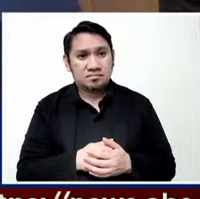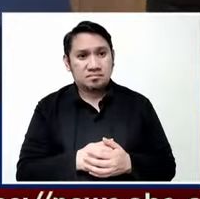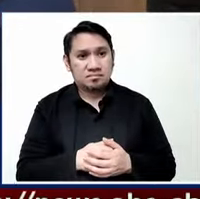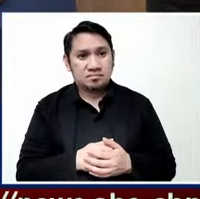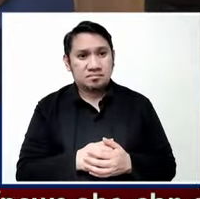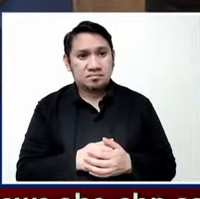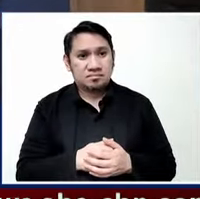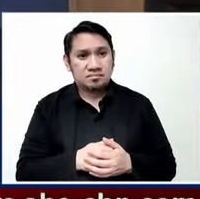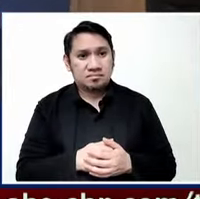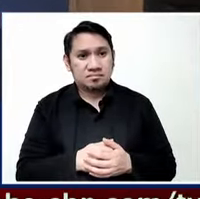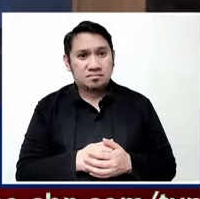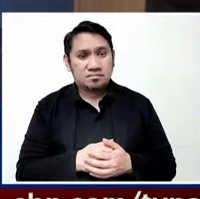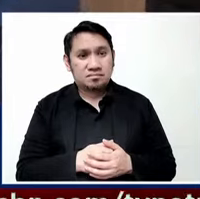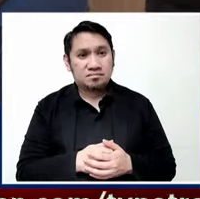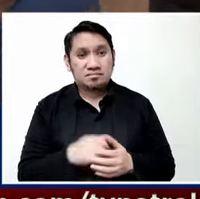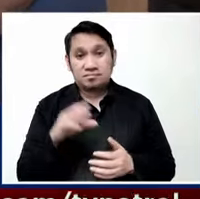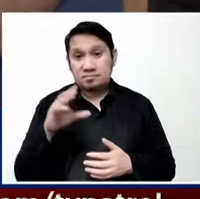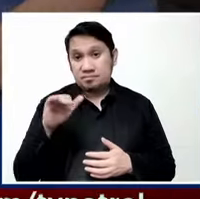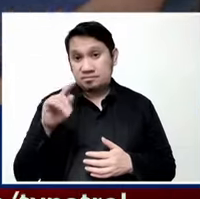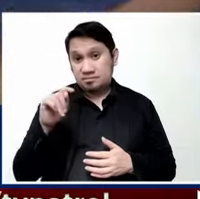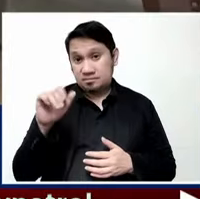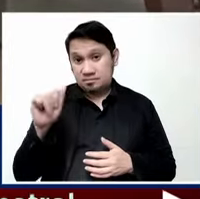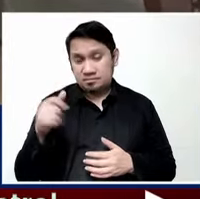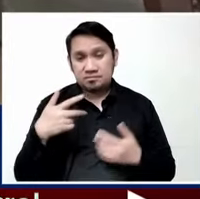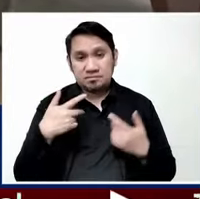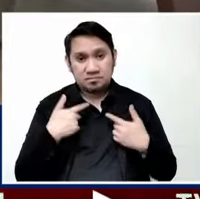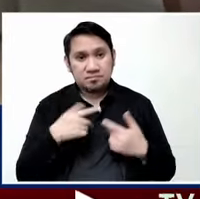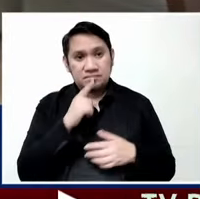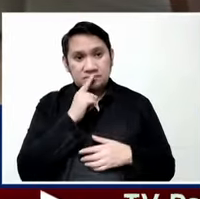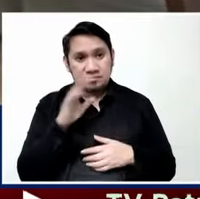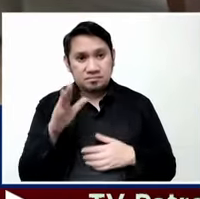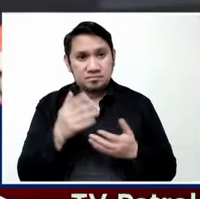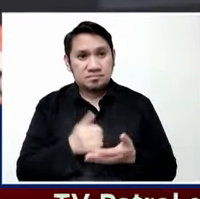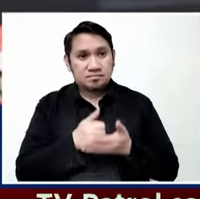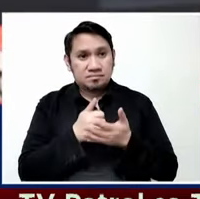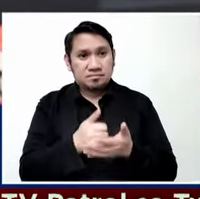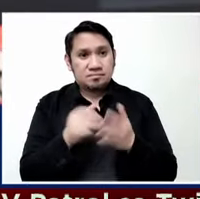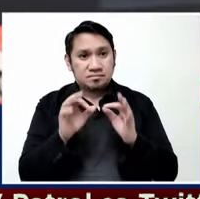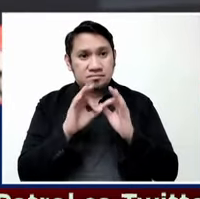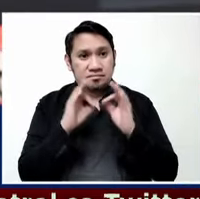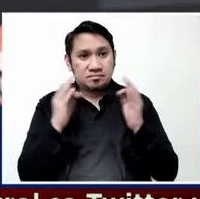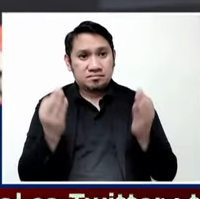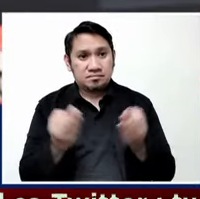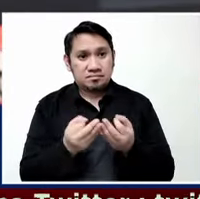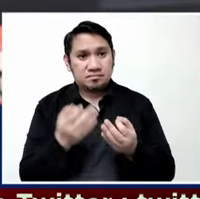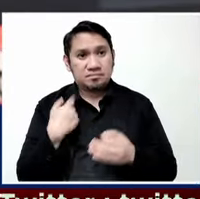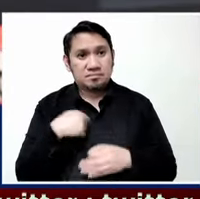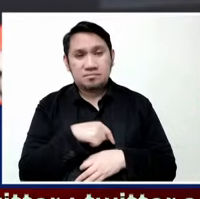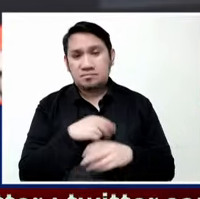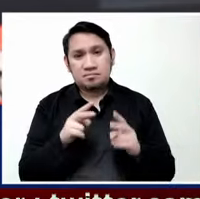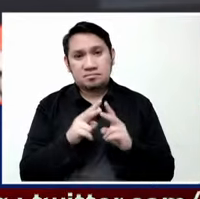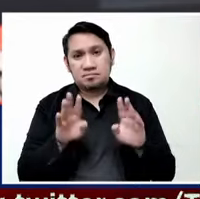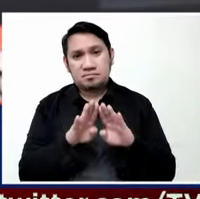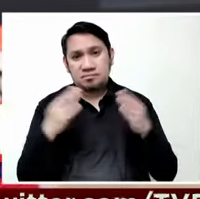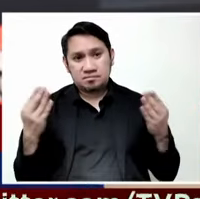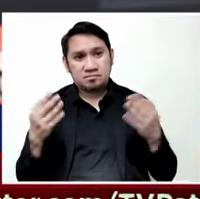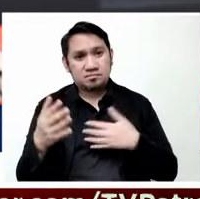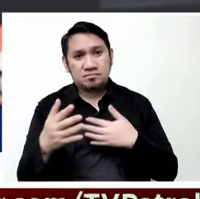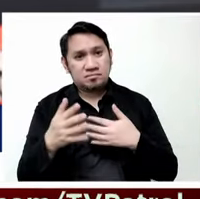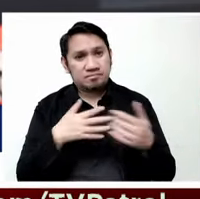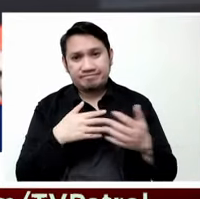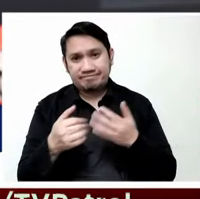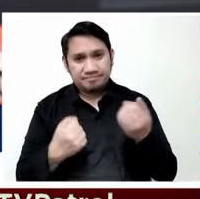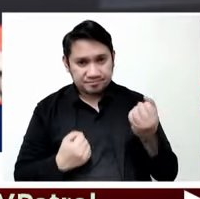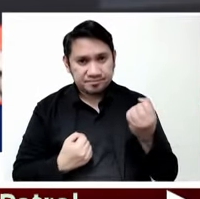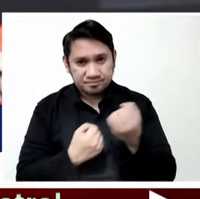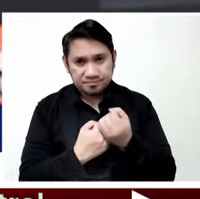Ang lokal na pamahalaan, nangako rin ang karagdagan tulong sa pamilya. Open kami, lahat ng klase ng assistance sa pwede namin